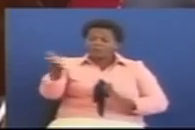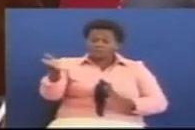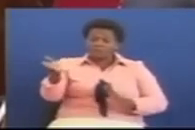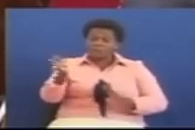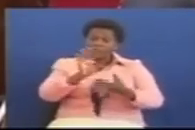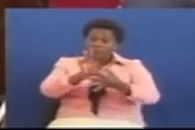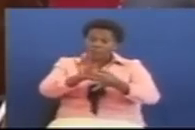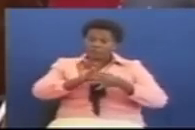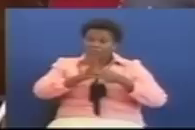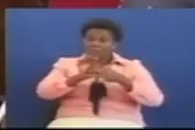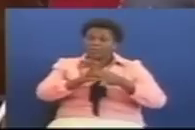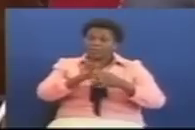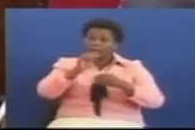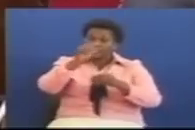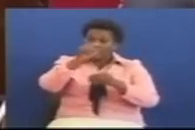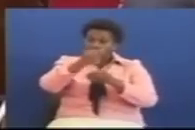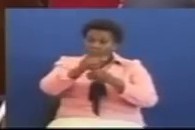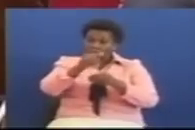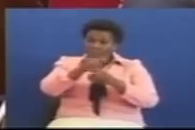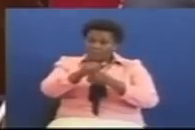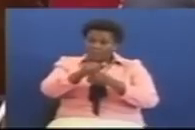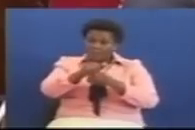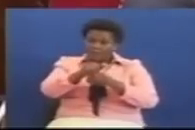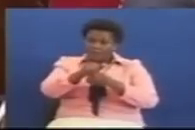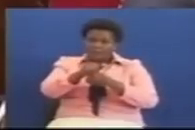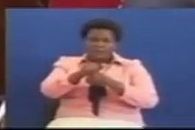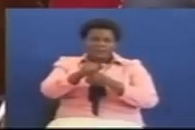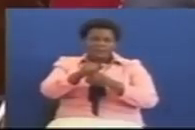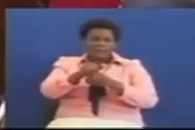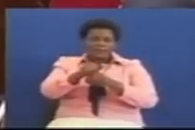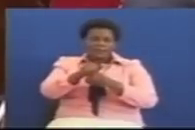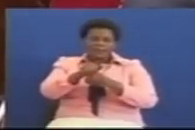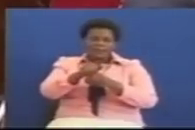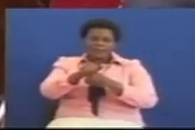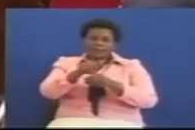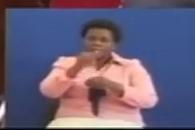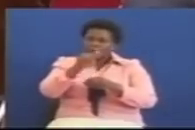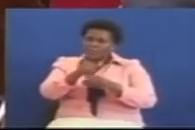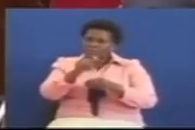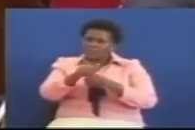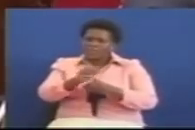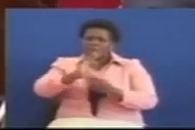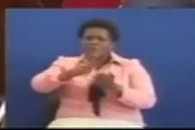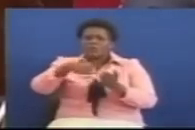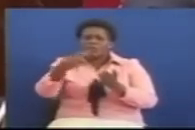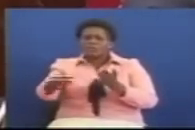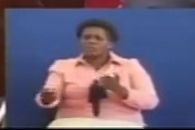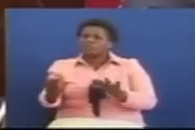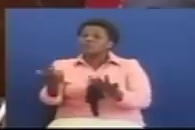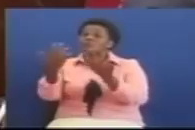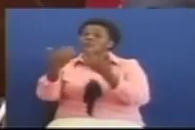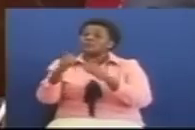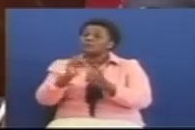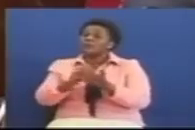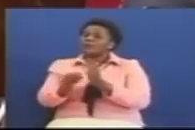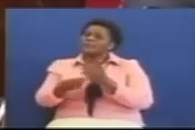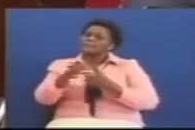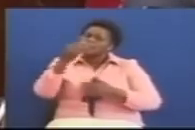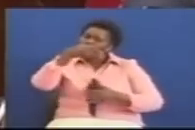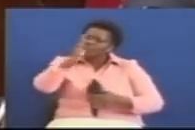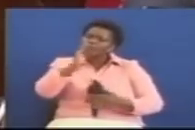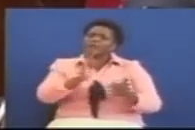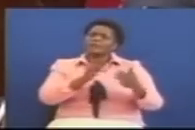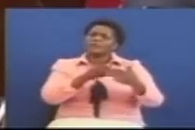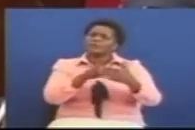mnunuzi wanakwamishwa na serikali kwa kutoilipa VAT return ya jumla ya shilingi bilioni